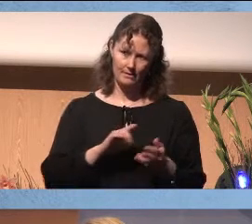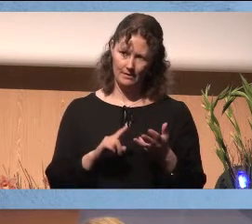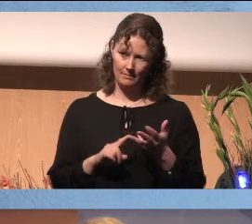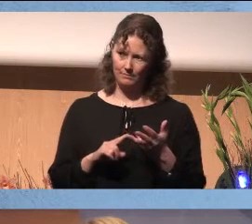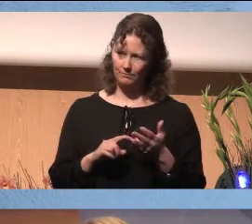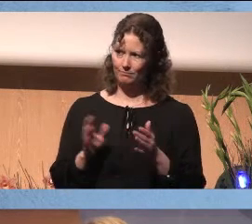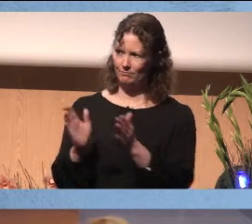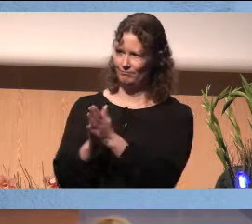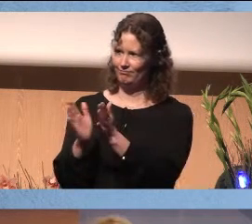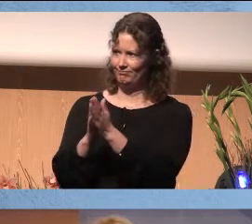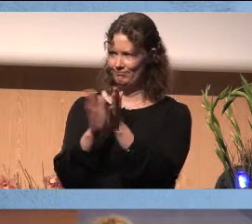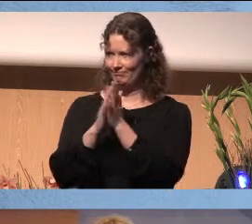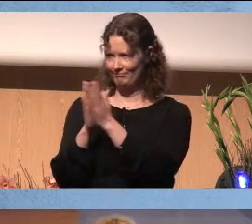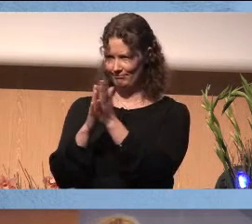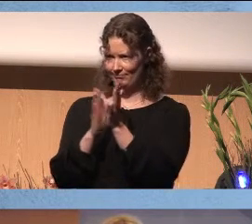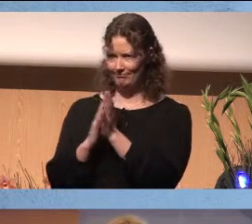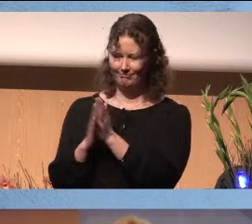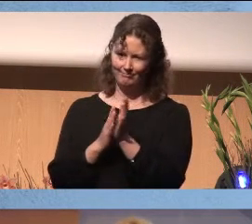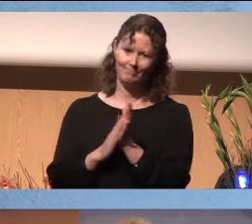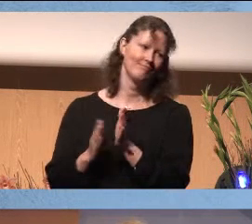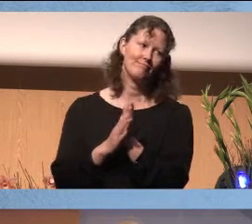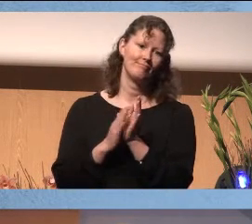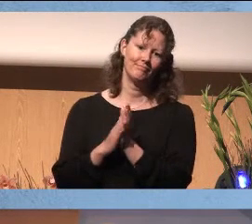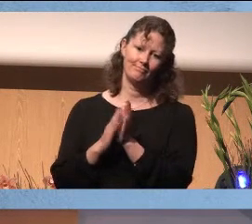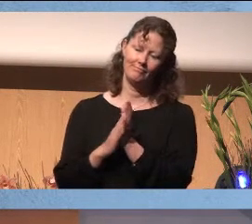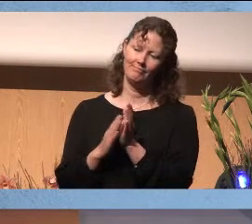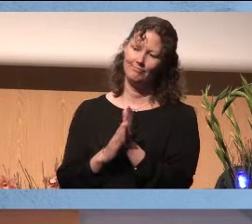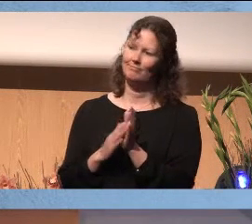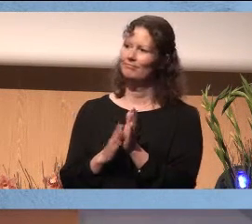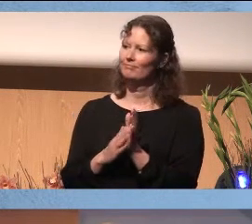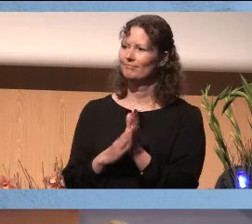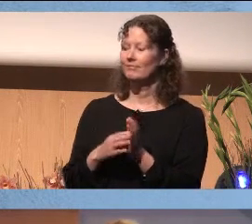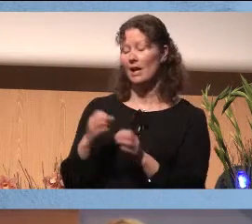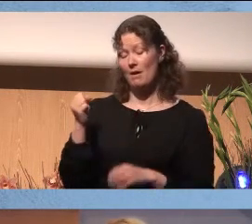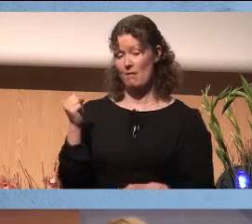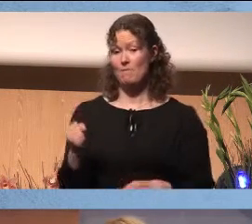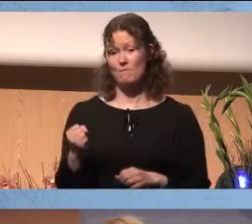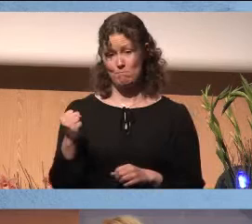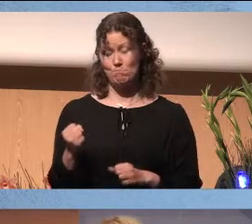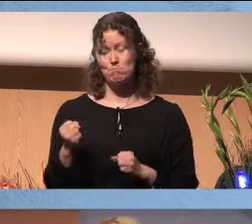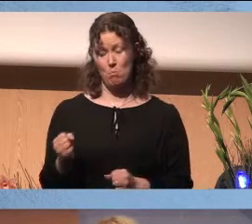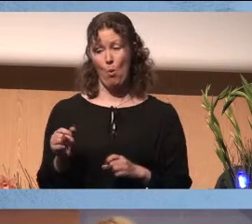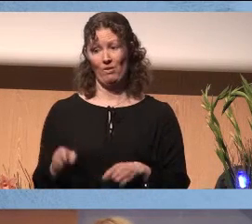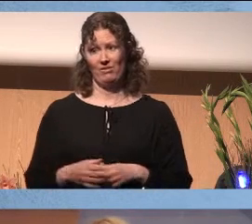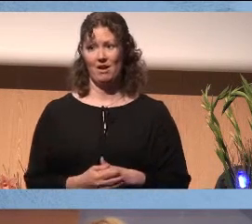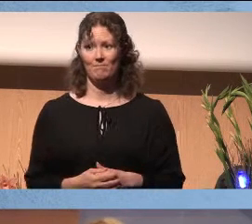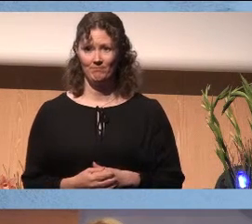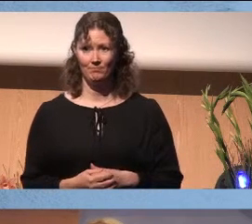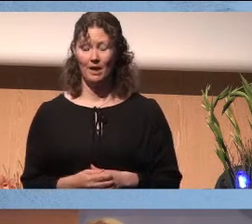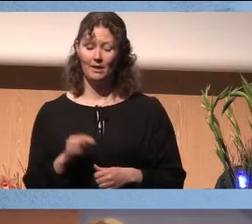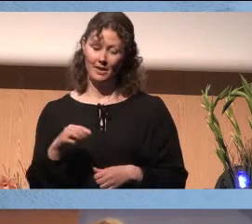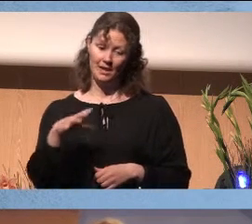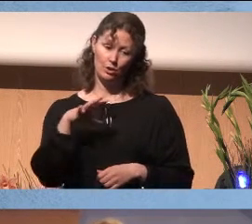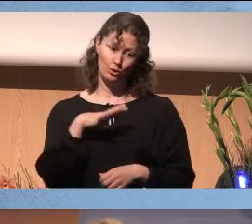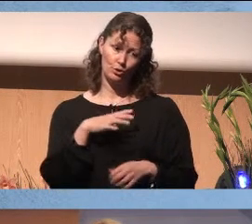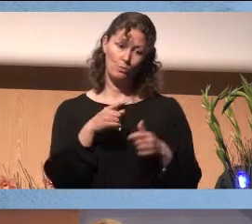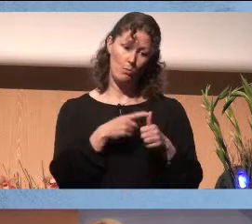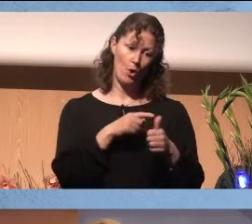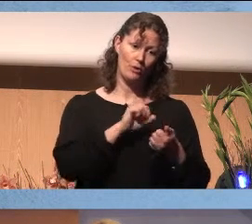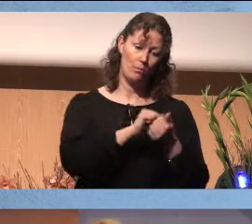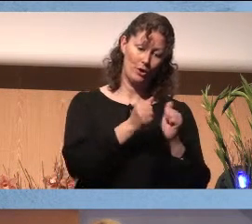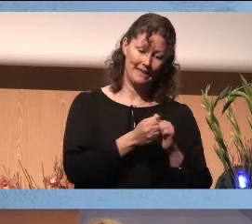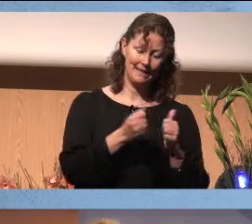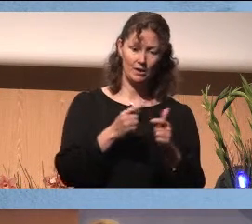Og det sånn, ja, så fint og sånn, ja. Det må det altså. Og det syns både politikere